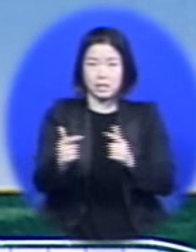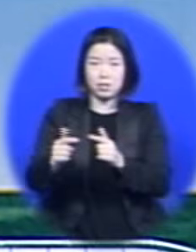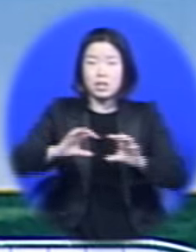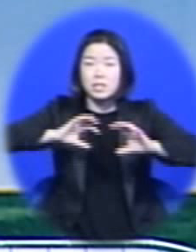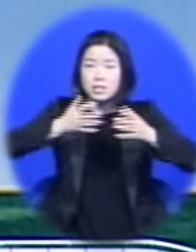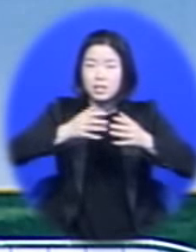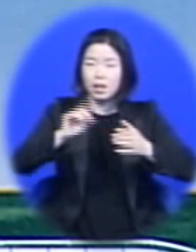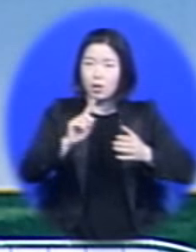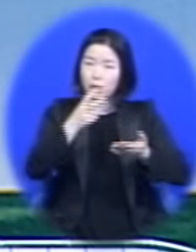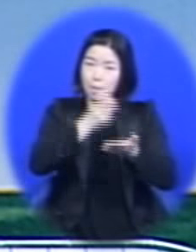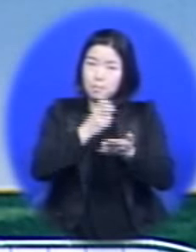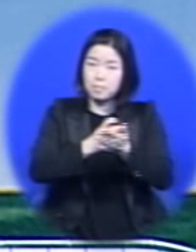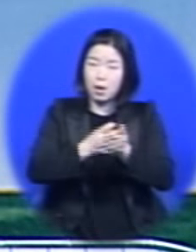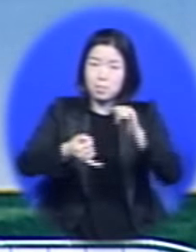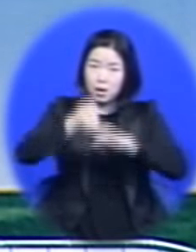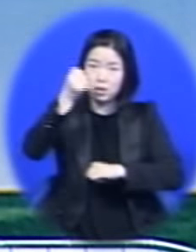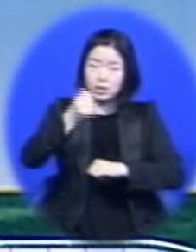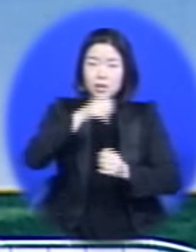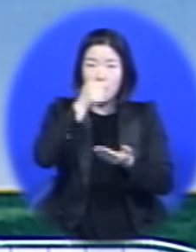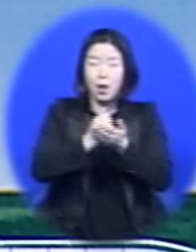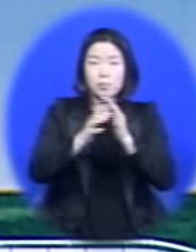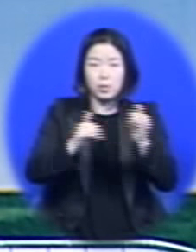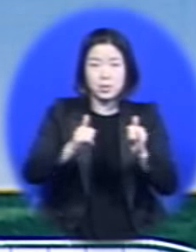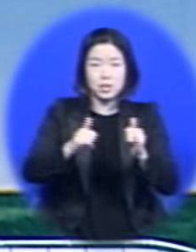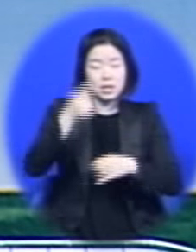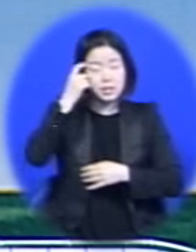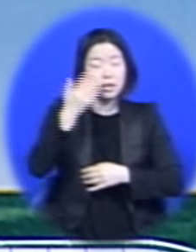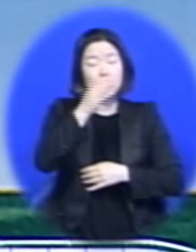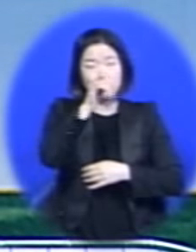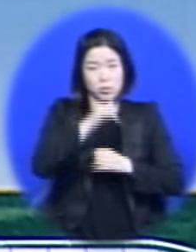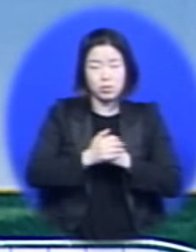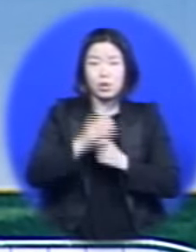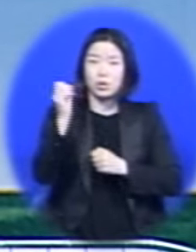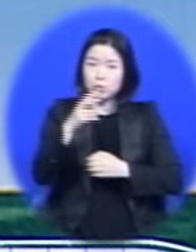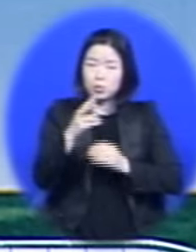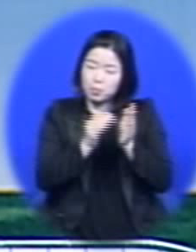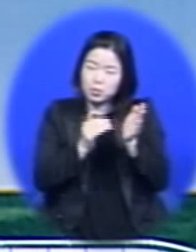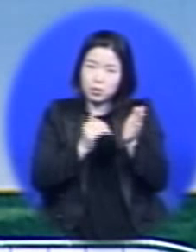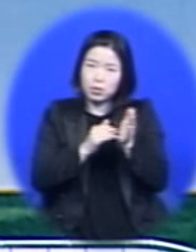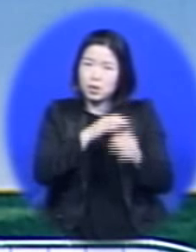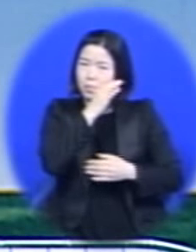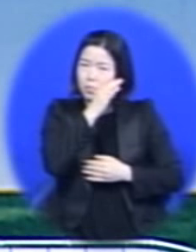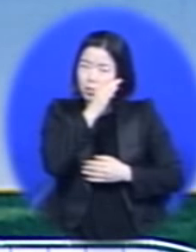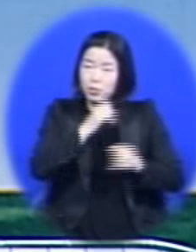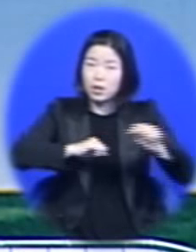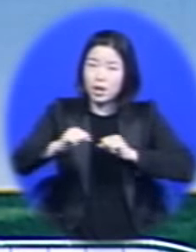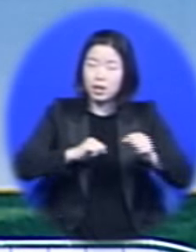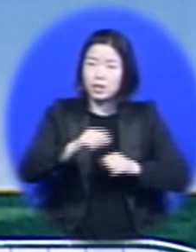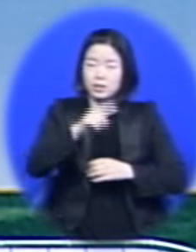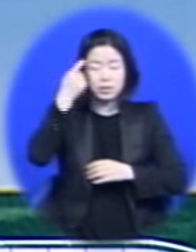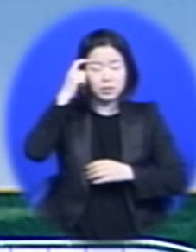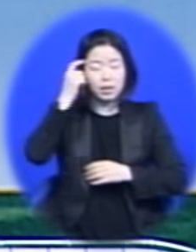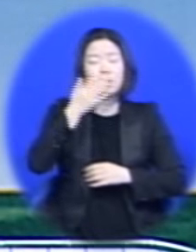세상의 어떤 법을 어기는 그런 범죄인을 생각할 수도 있습니다. 또는 은밀하게 부끄러운 짓을 하는 것들을